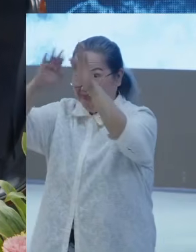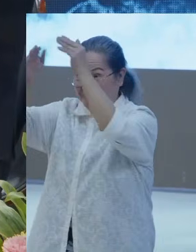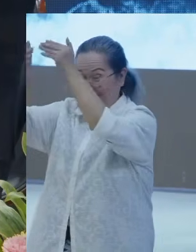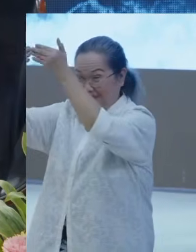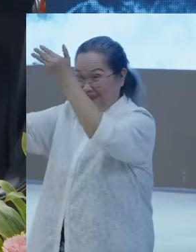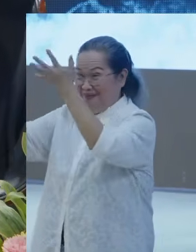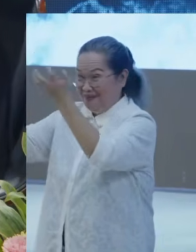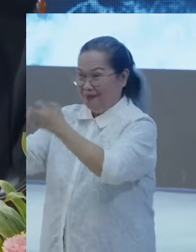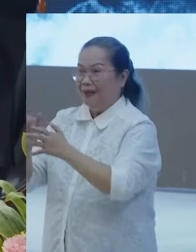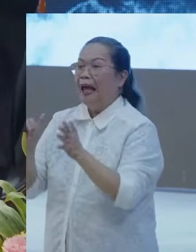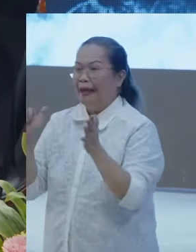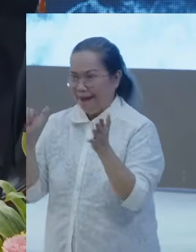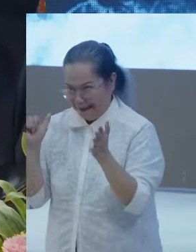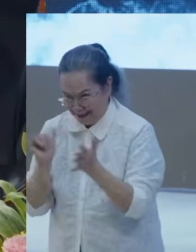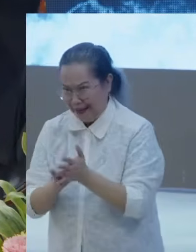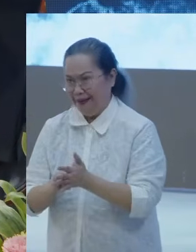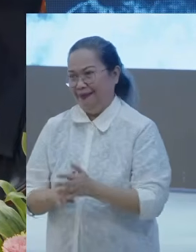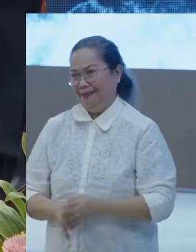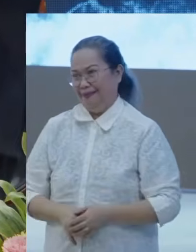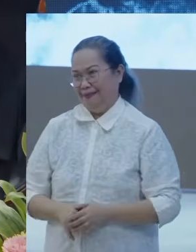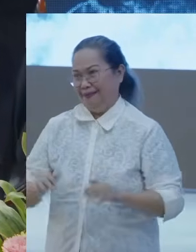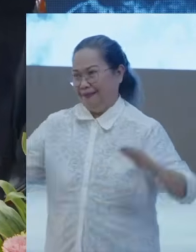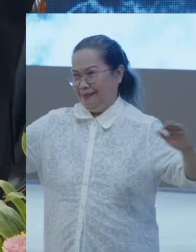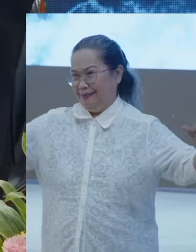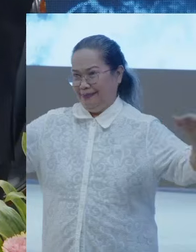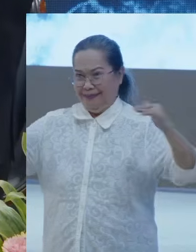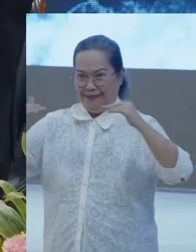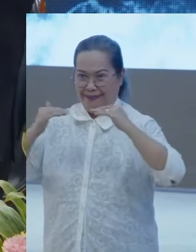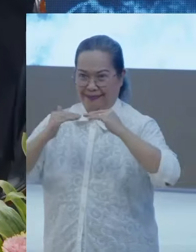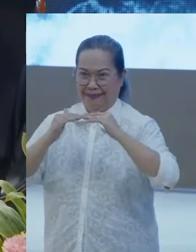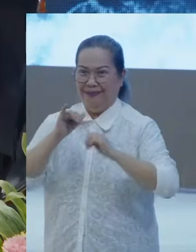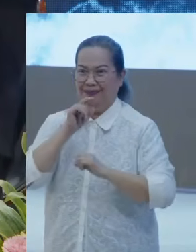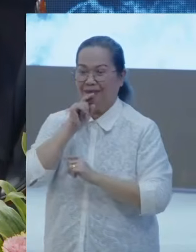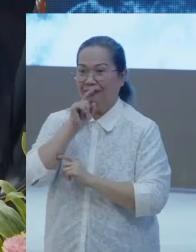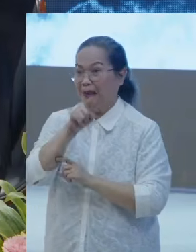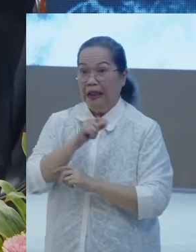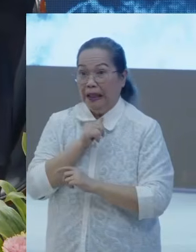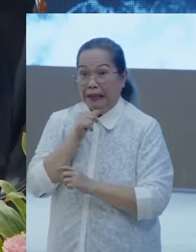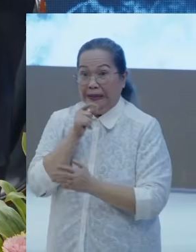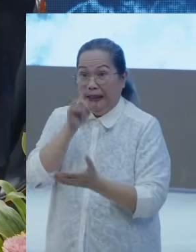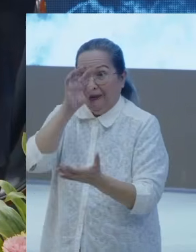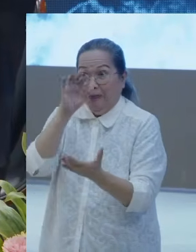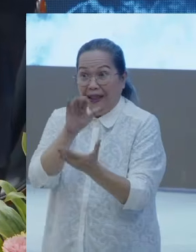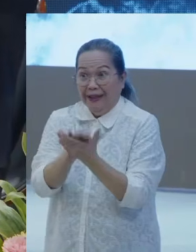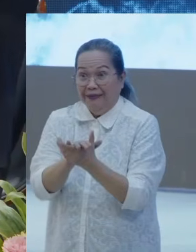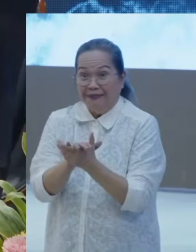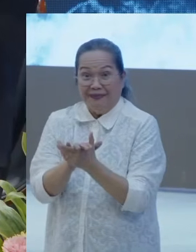Yan ang sign. Siyempre, hindi naman sila maniniwala doon. Hindi sila talaga naniwala.